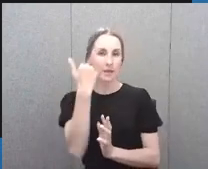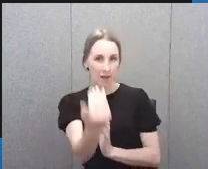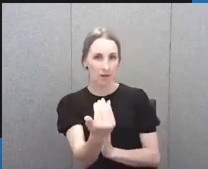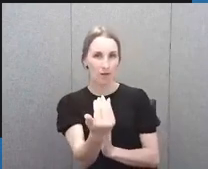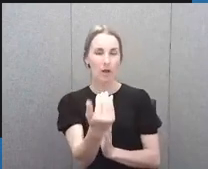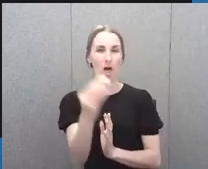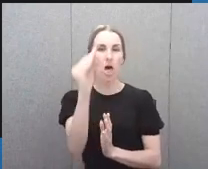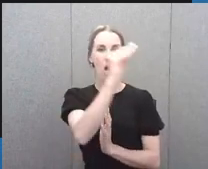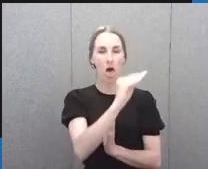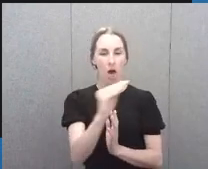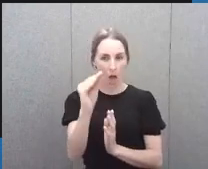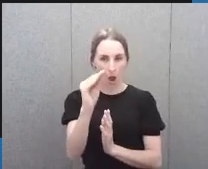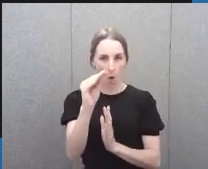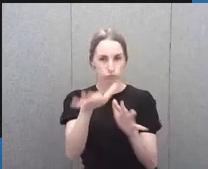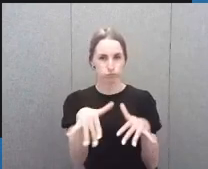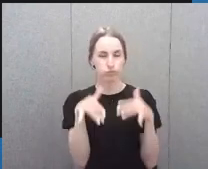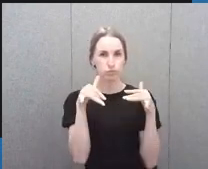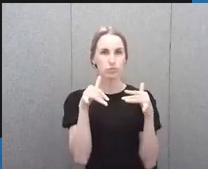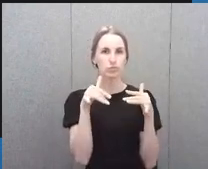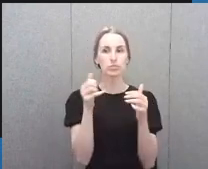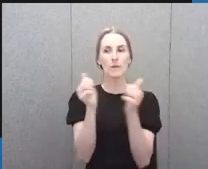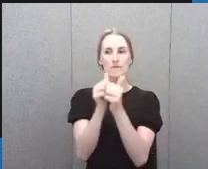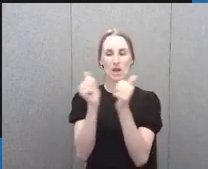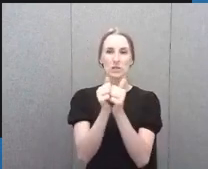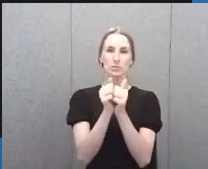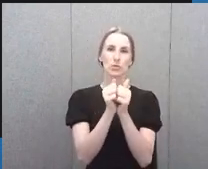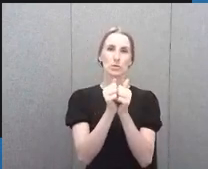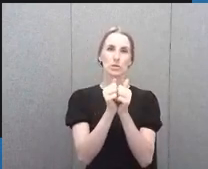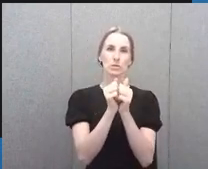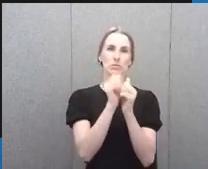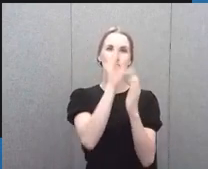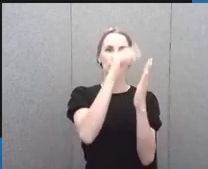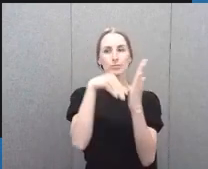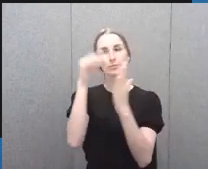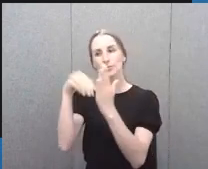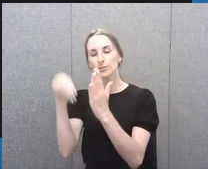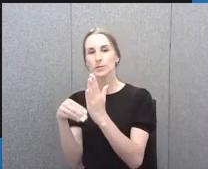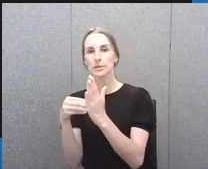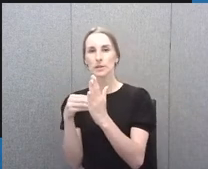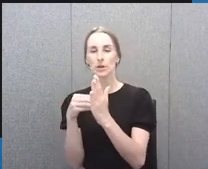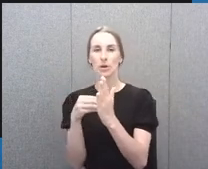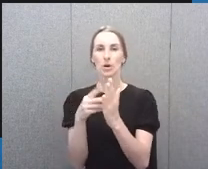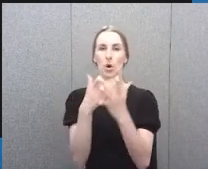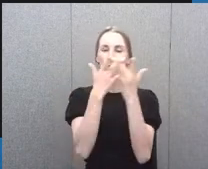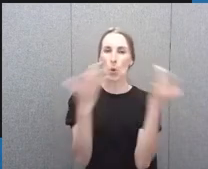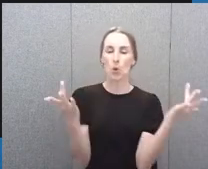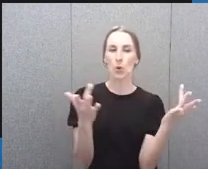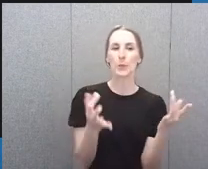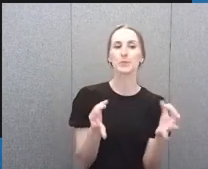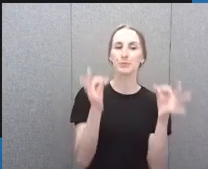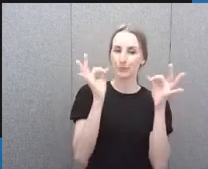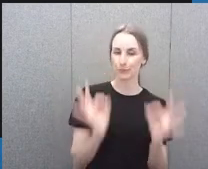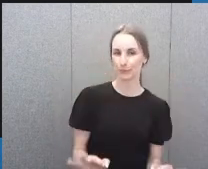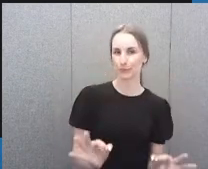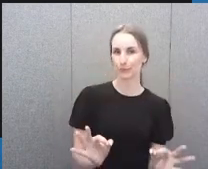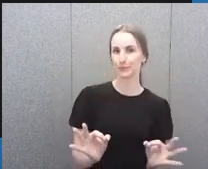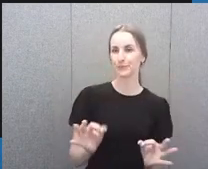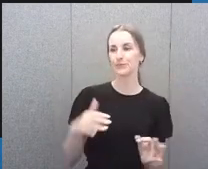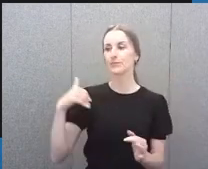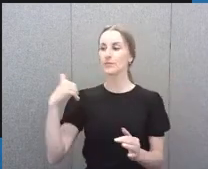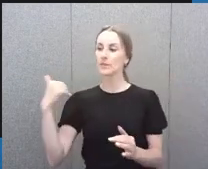услышан. И когда вы из Европейского парламента пишете свои посты в